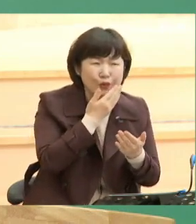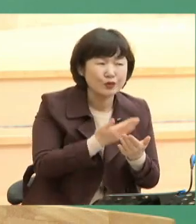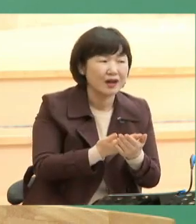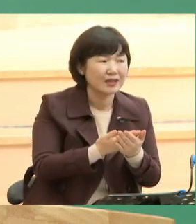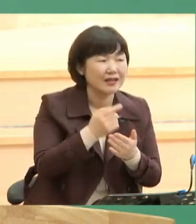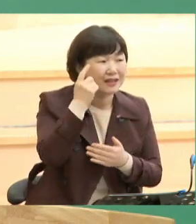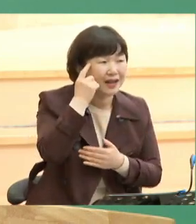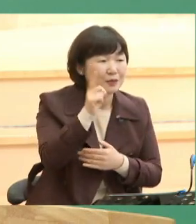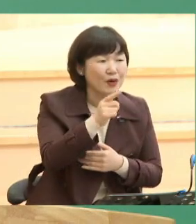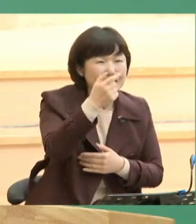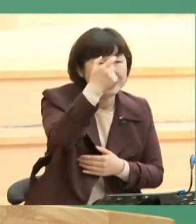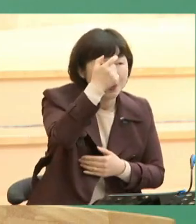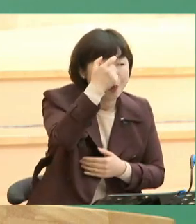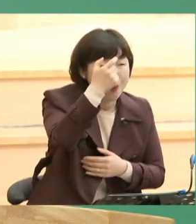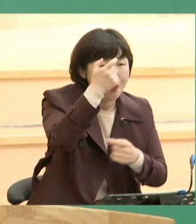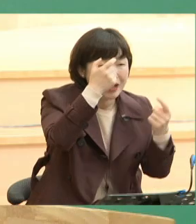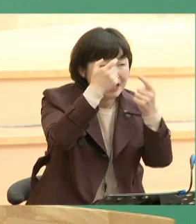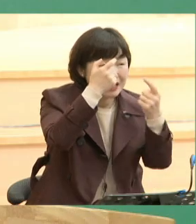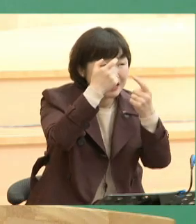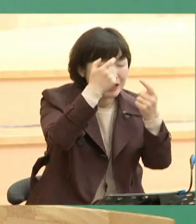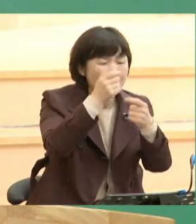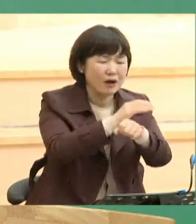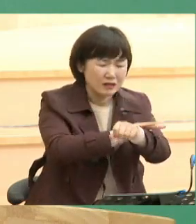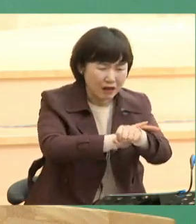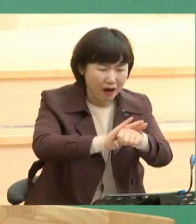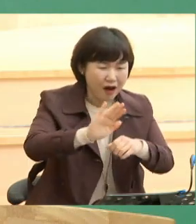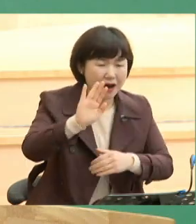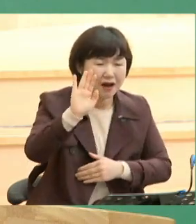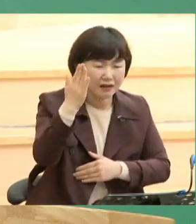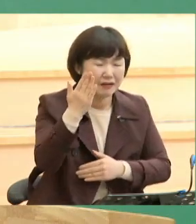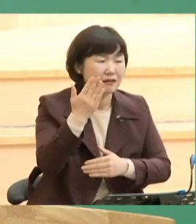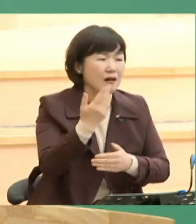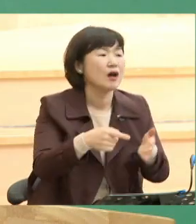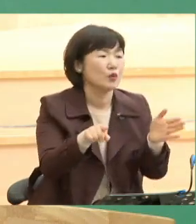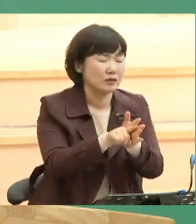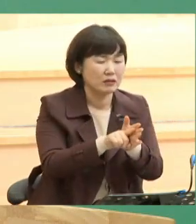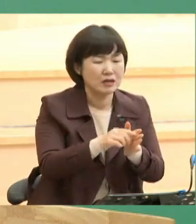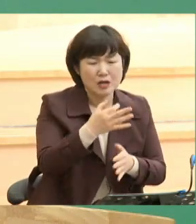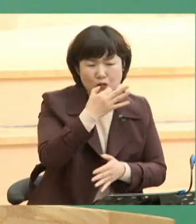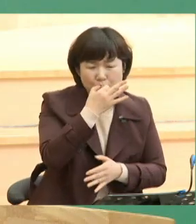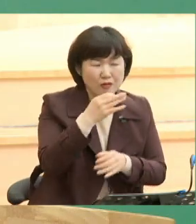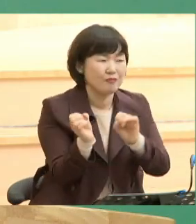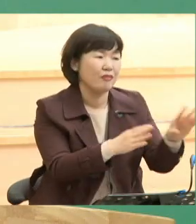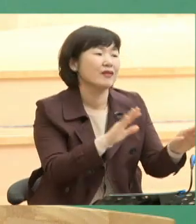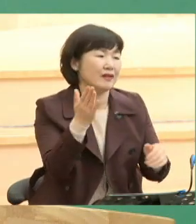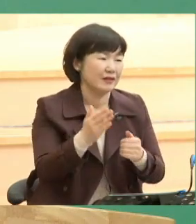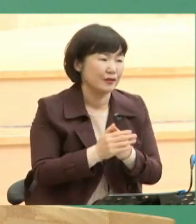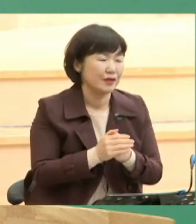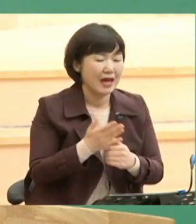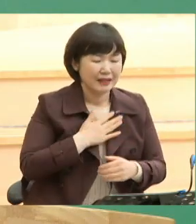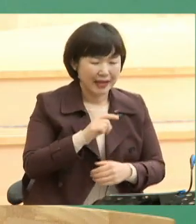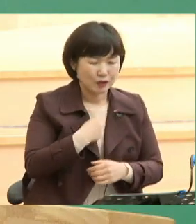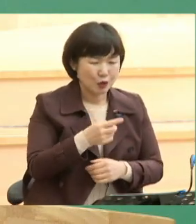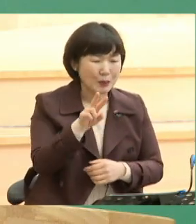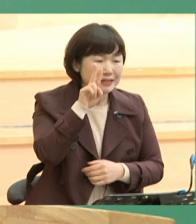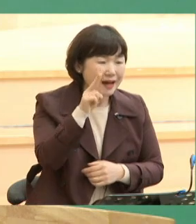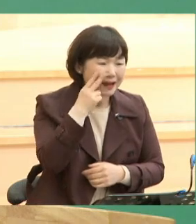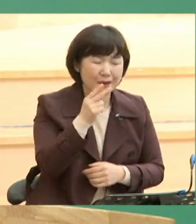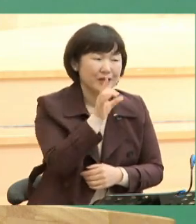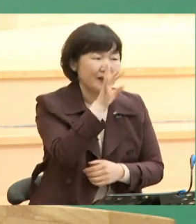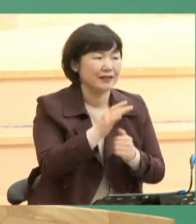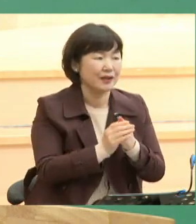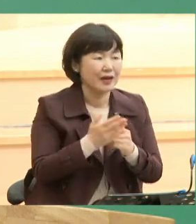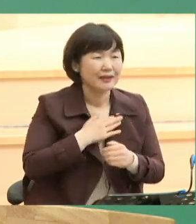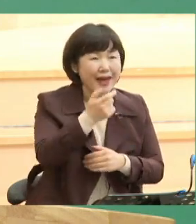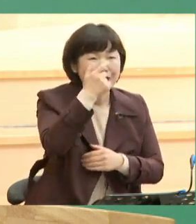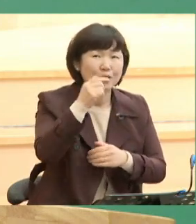기도가 막히지 않도록 하기 위해서 취득 아 지금 되고 있다고 스스로 착각하지 않도록 하기 위해서 우리의 기도가 하늘 보좌에